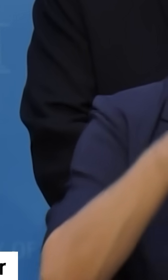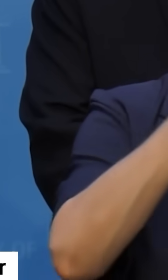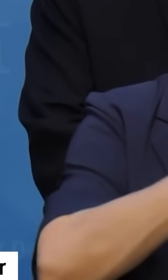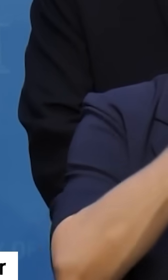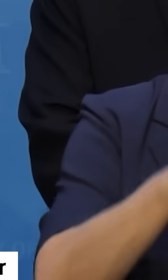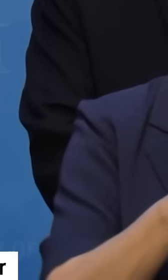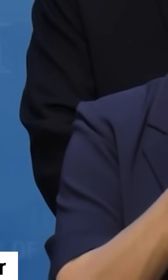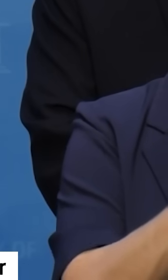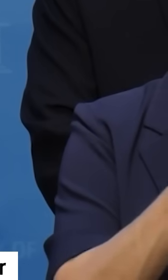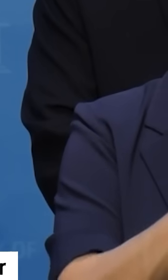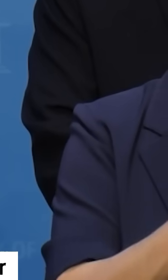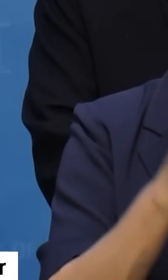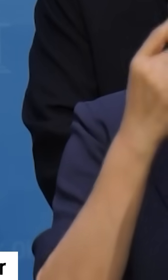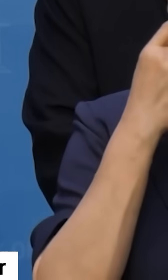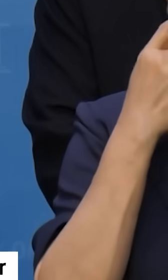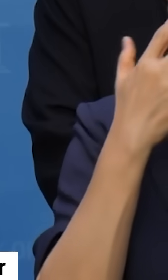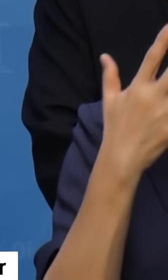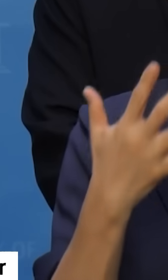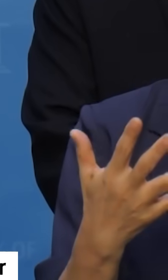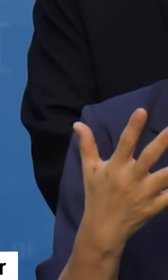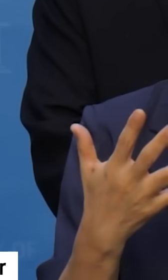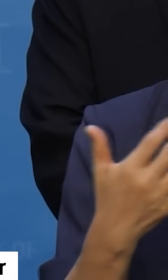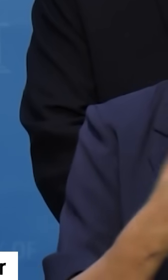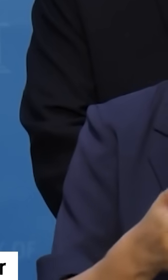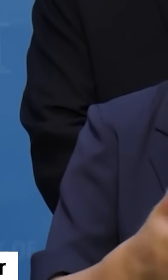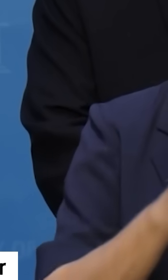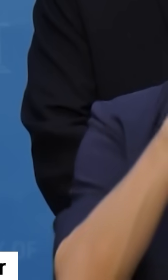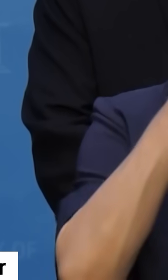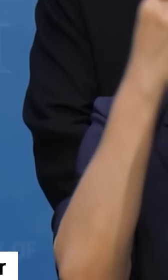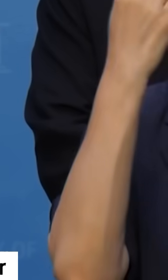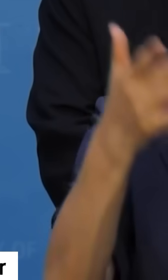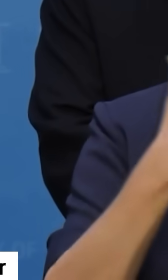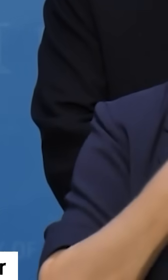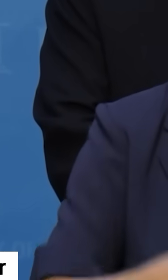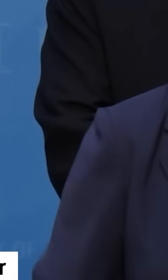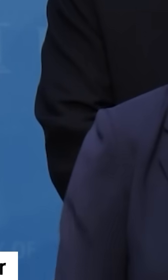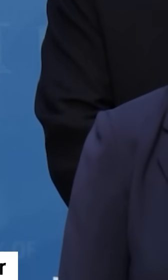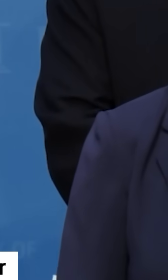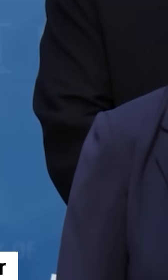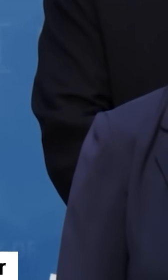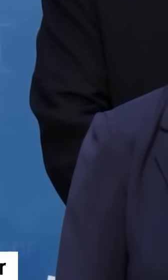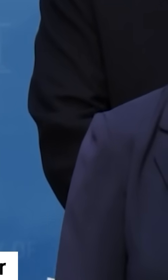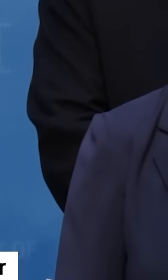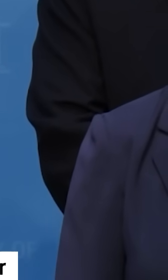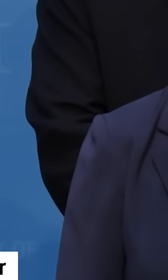대책은 확실하게 세우고 있는지 묻지 않을 수가 없습니다.